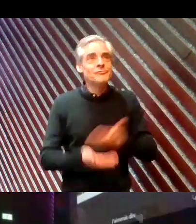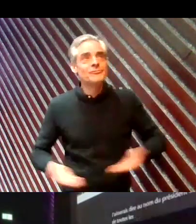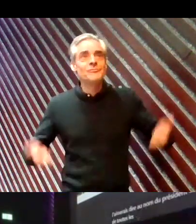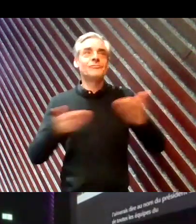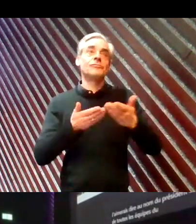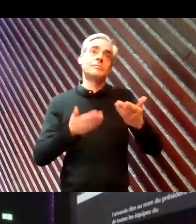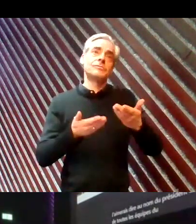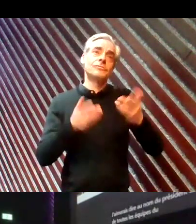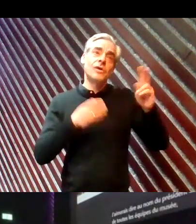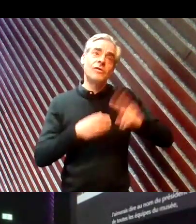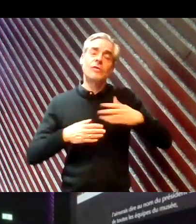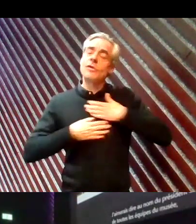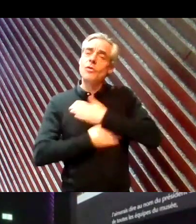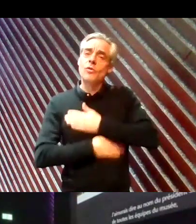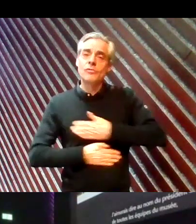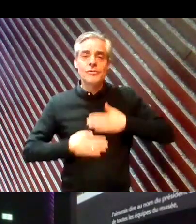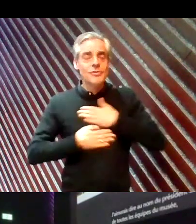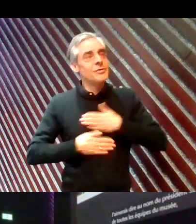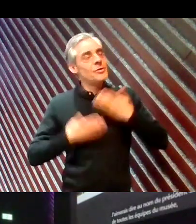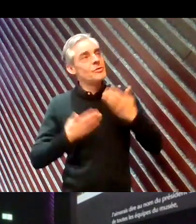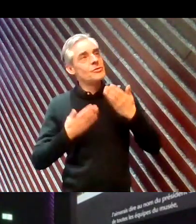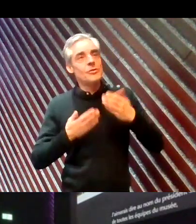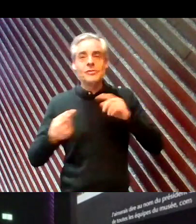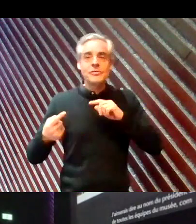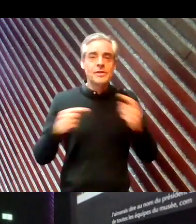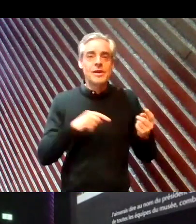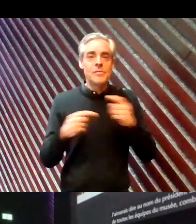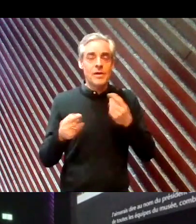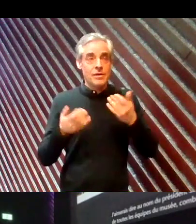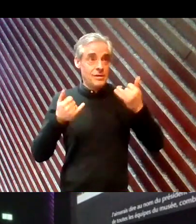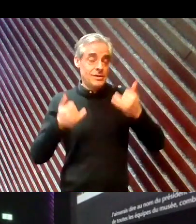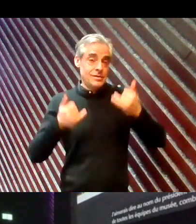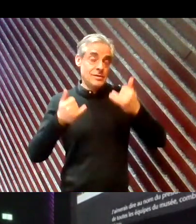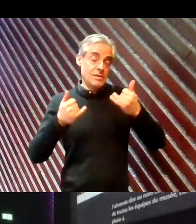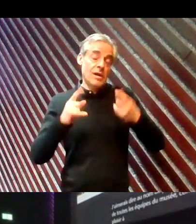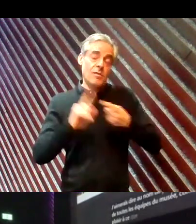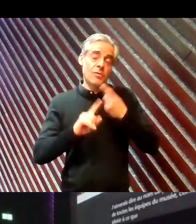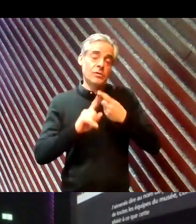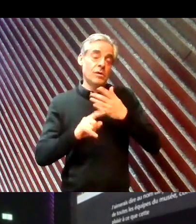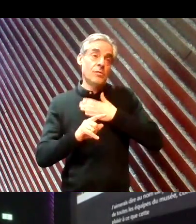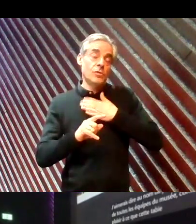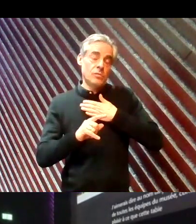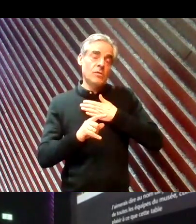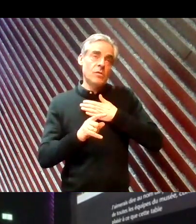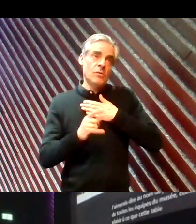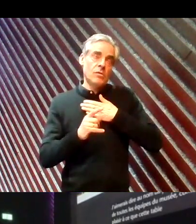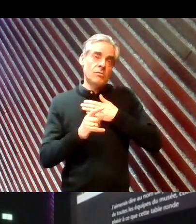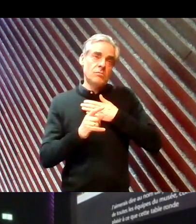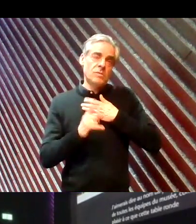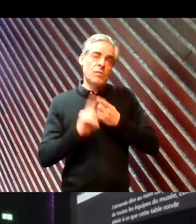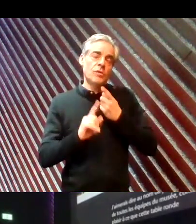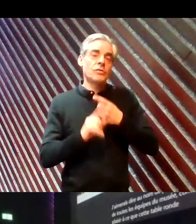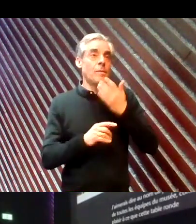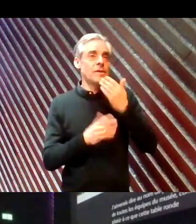combien nous avons plaisir à ce que cette table ronde se tienne ici au musée et combien ça fait sens. Voilà,